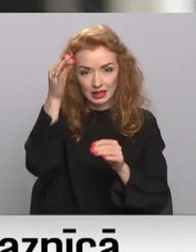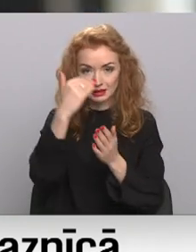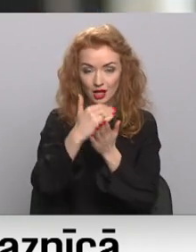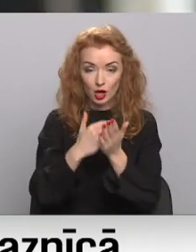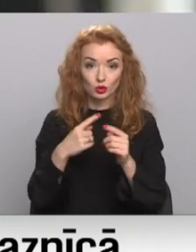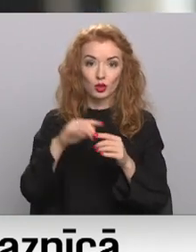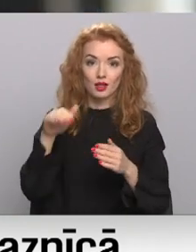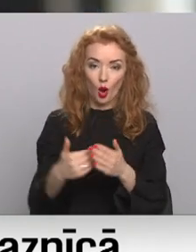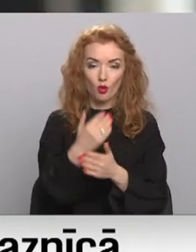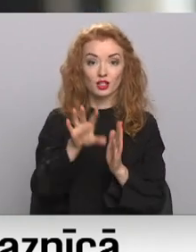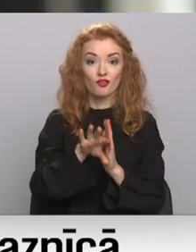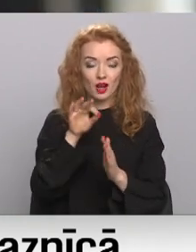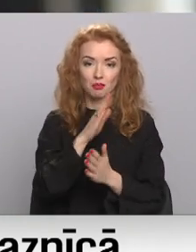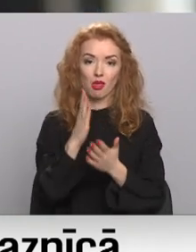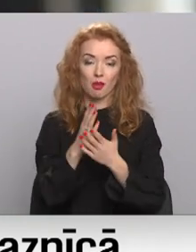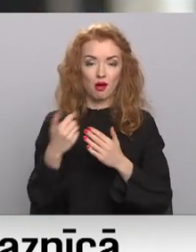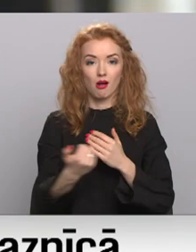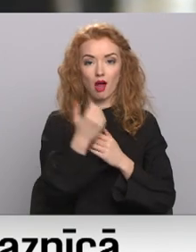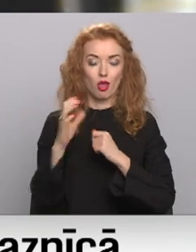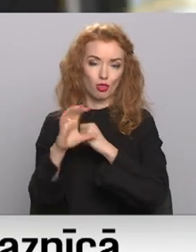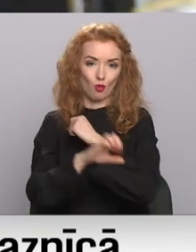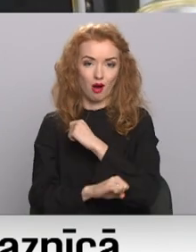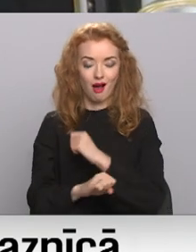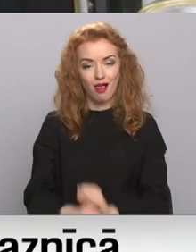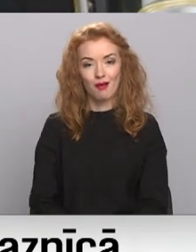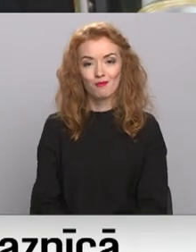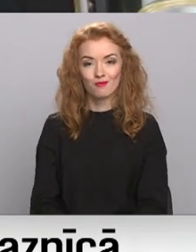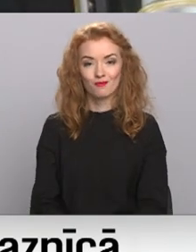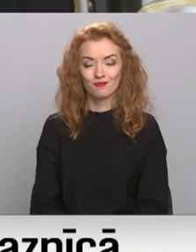jaunais variants būs pieejams gada nogalē. Ieva Benefeldāns, Peršavicis, TV Kurs.